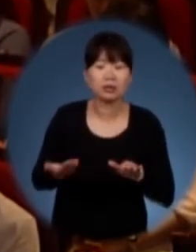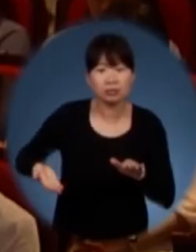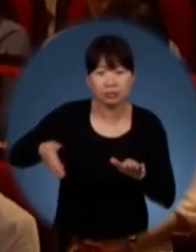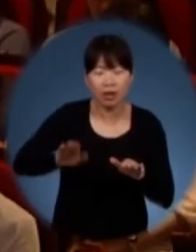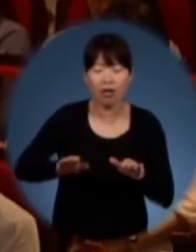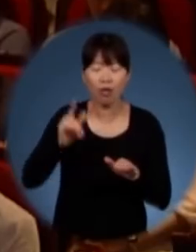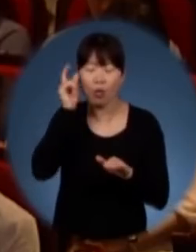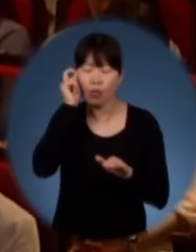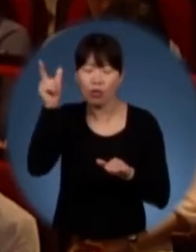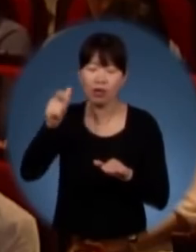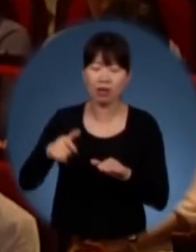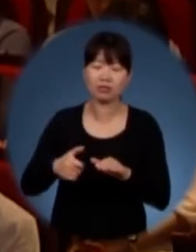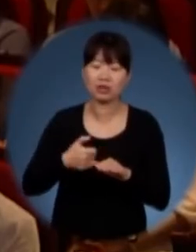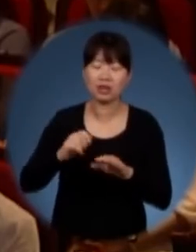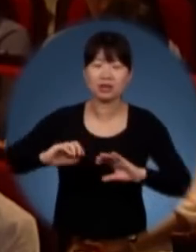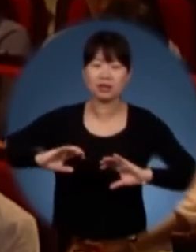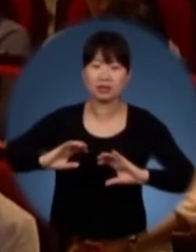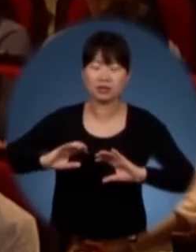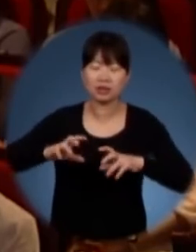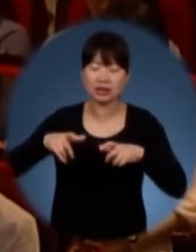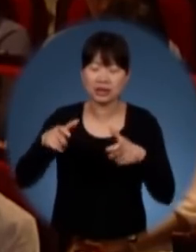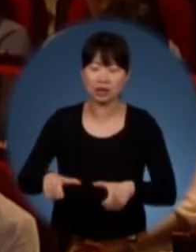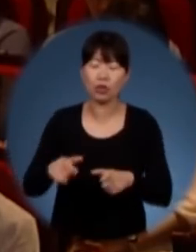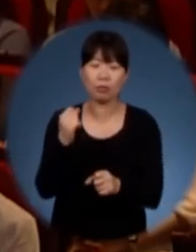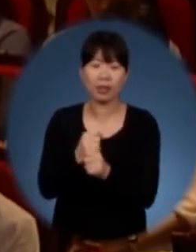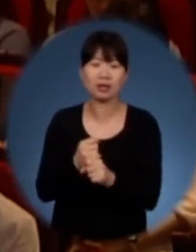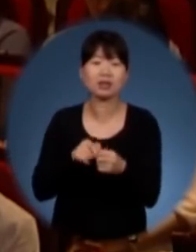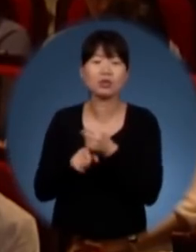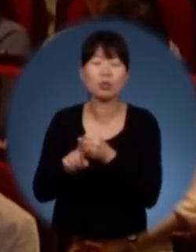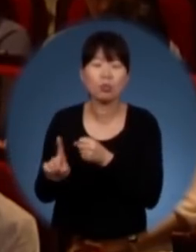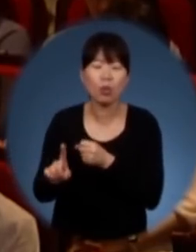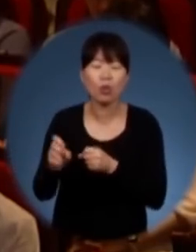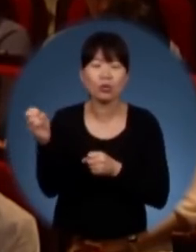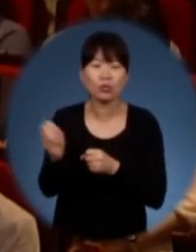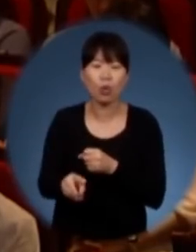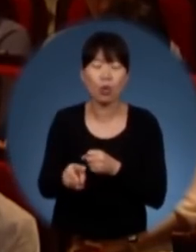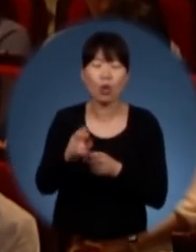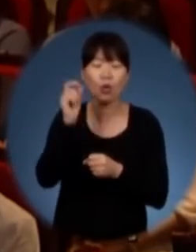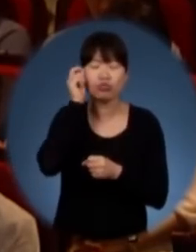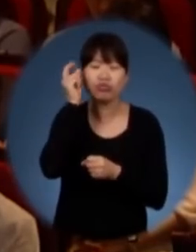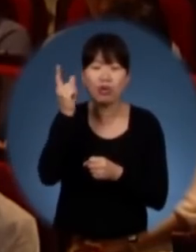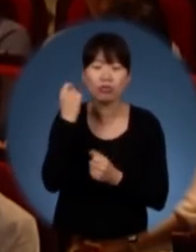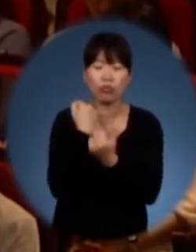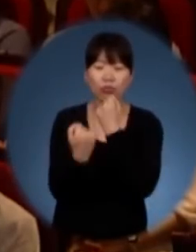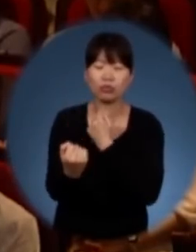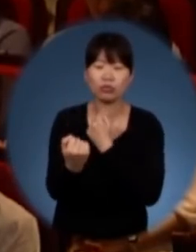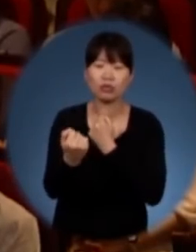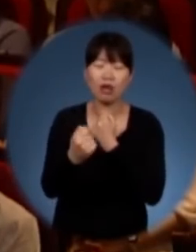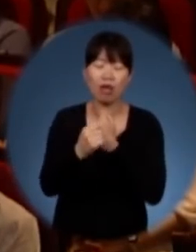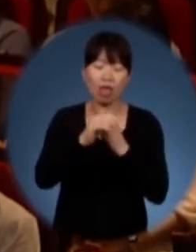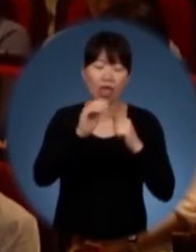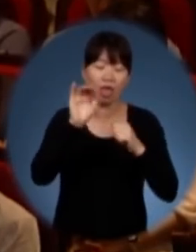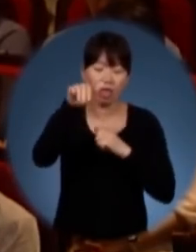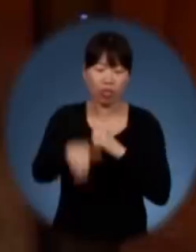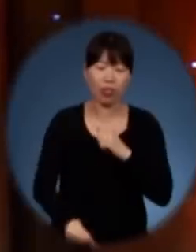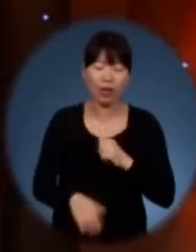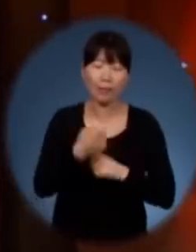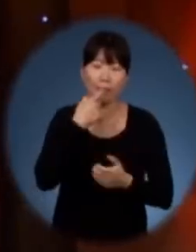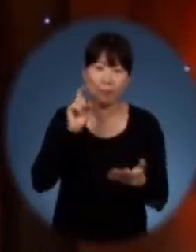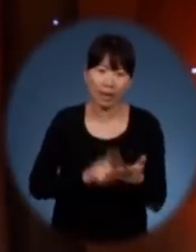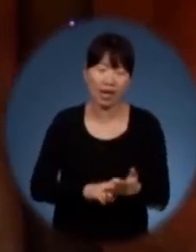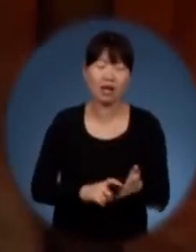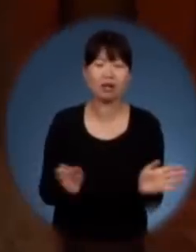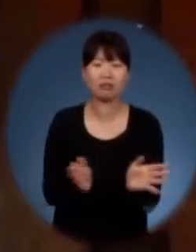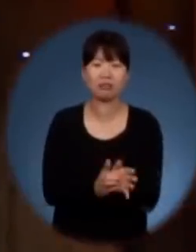위대한 제국이 되었고 또 어떻게 했길래 그렇게 위대한 제국은 쇠퇴하게 되었을까